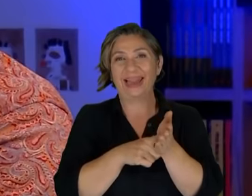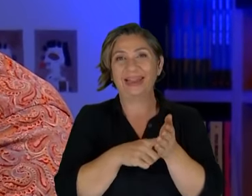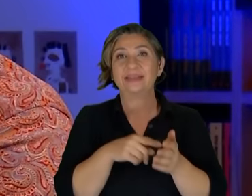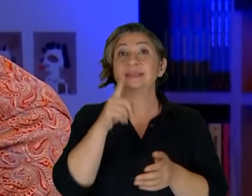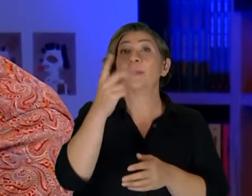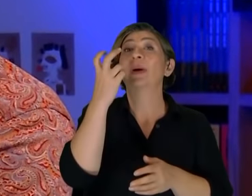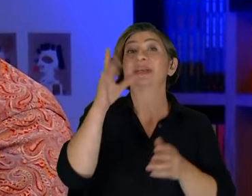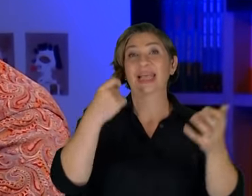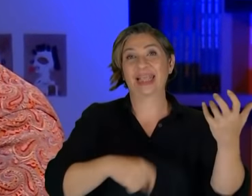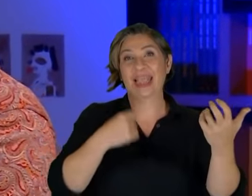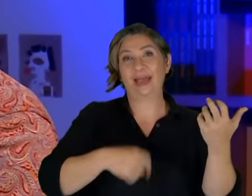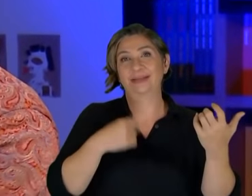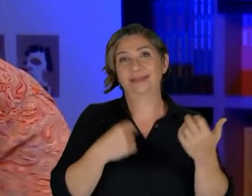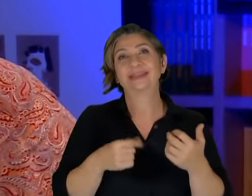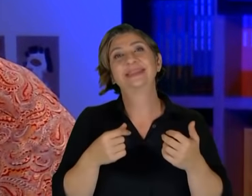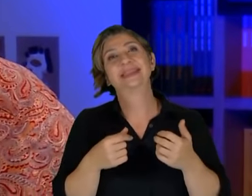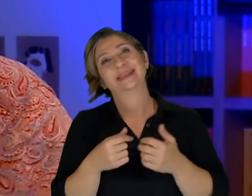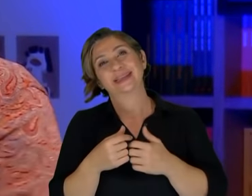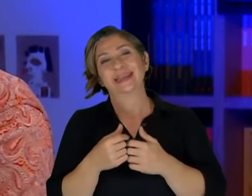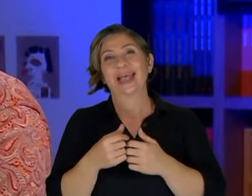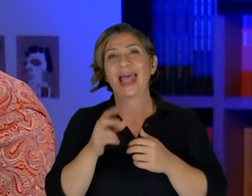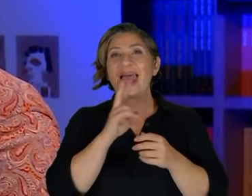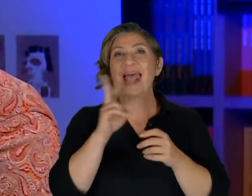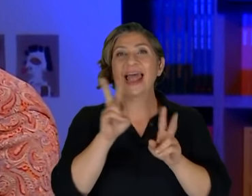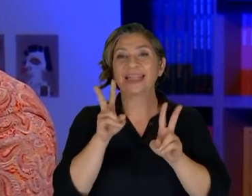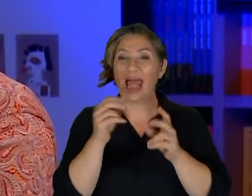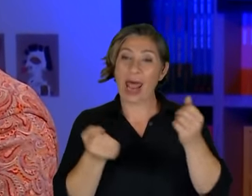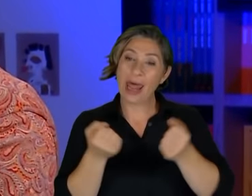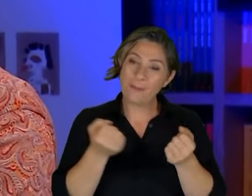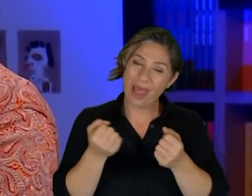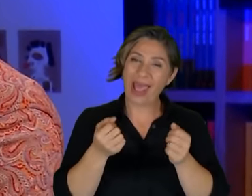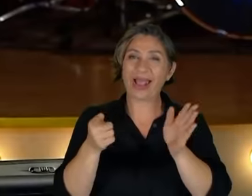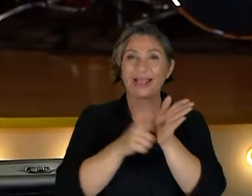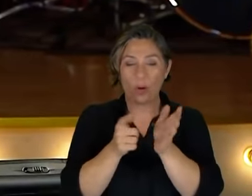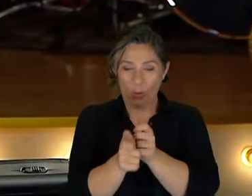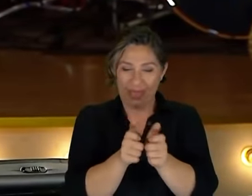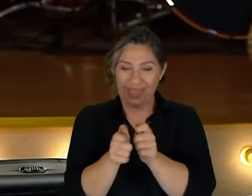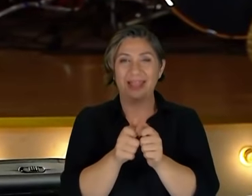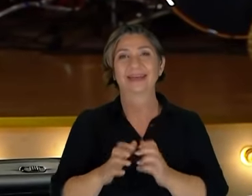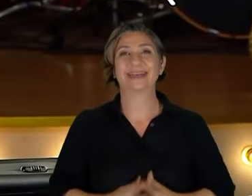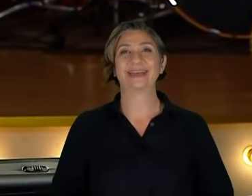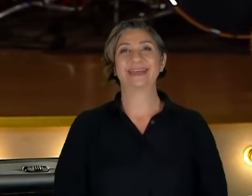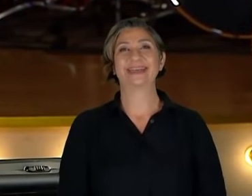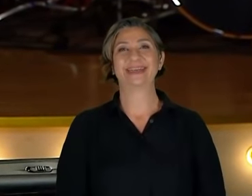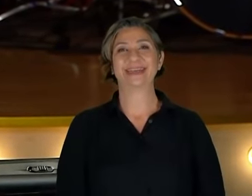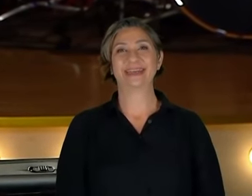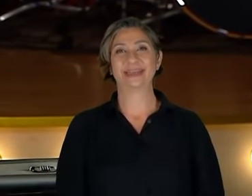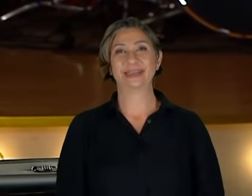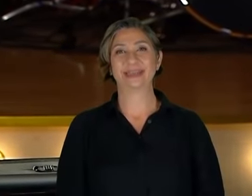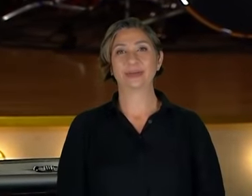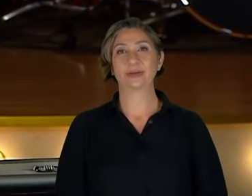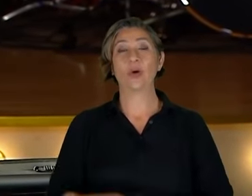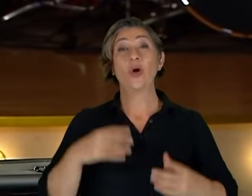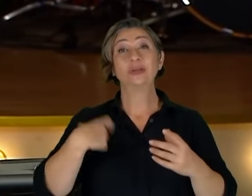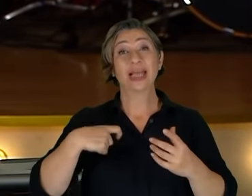Elektrikli tren. Sana sen de gitar. Gitar işte elektrikli araba falan. Kumandalı. Peki, şimdi özellikle